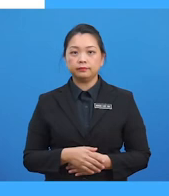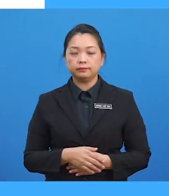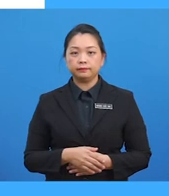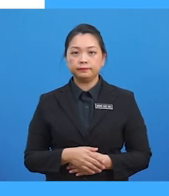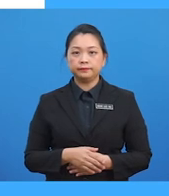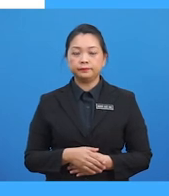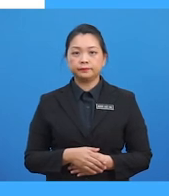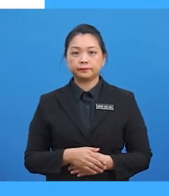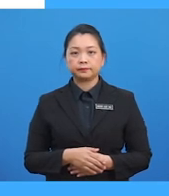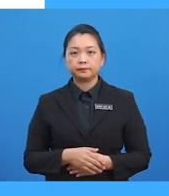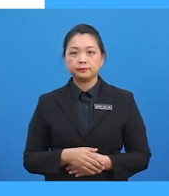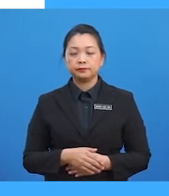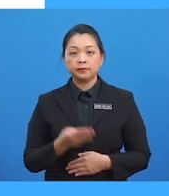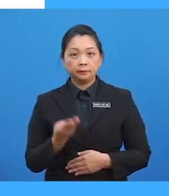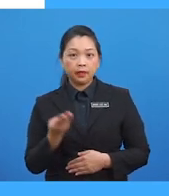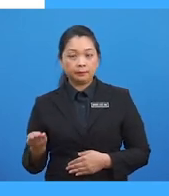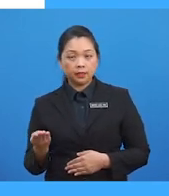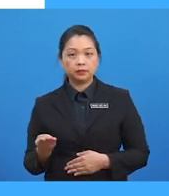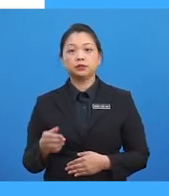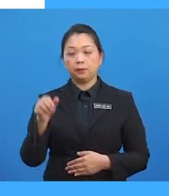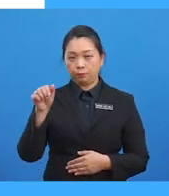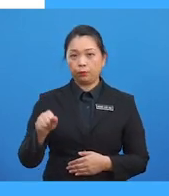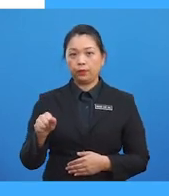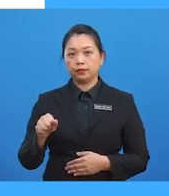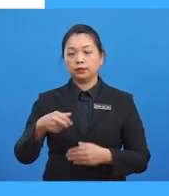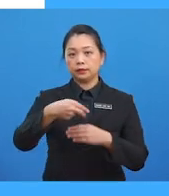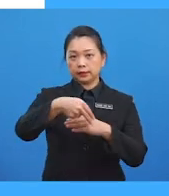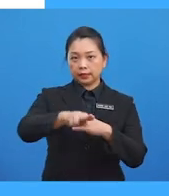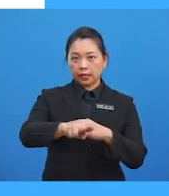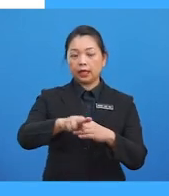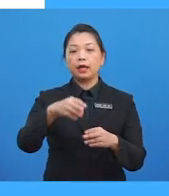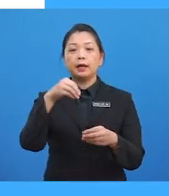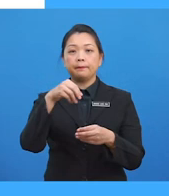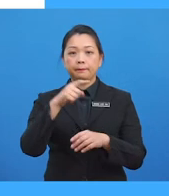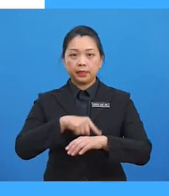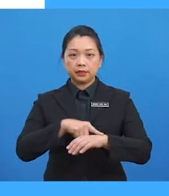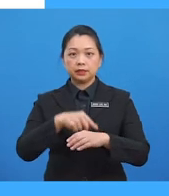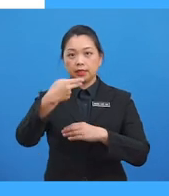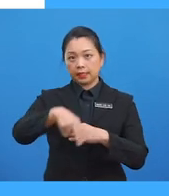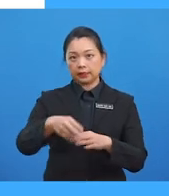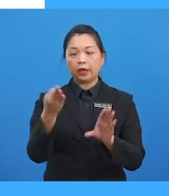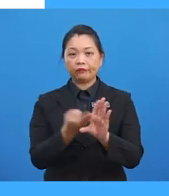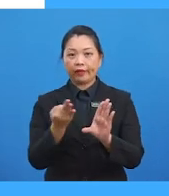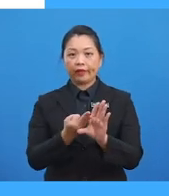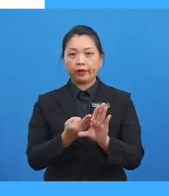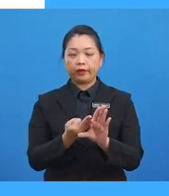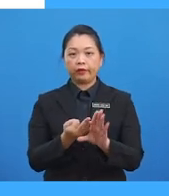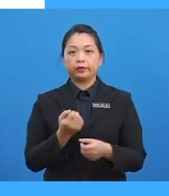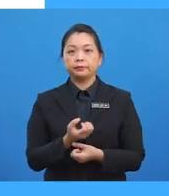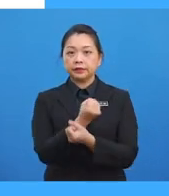sokongan lain boleh dimuat naik semasa proses pemfailan. Persediaan sebelum memulakan,